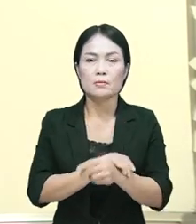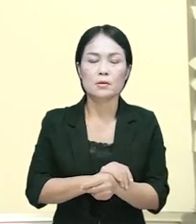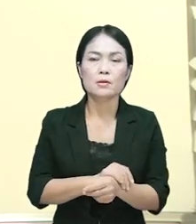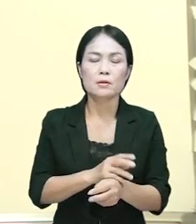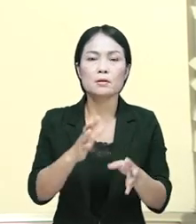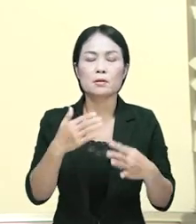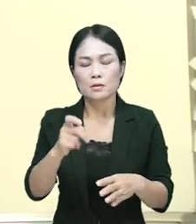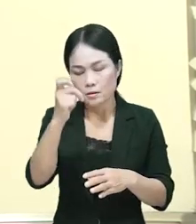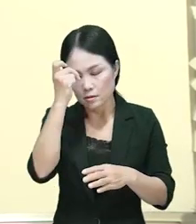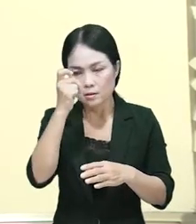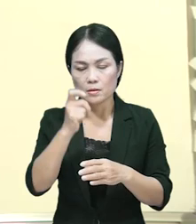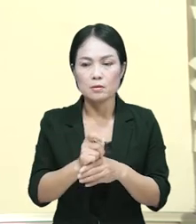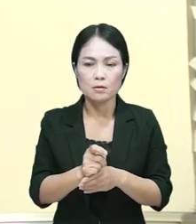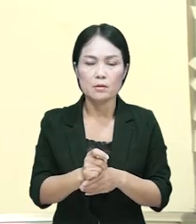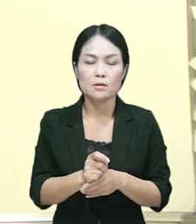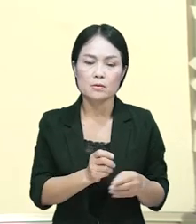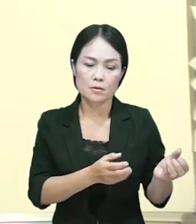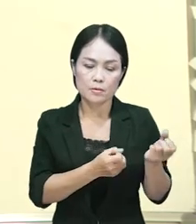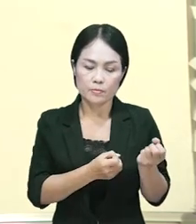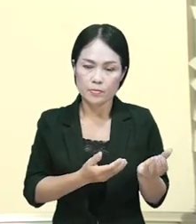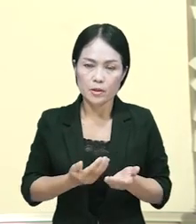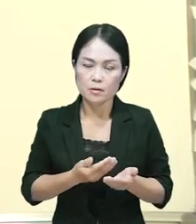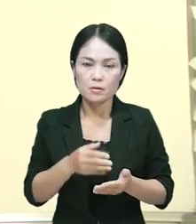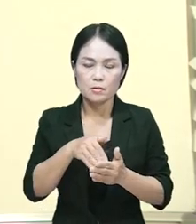ហើយគិតទៅបំបៅកូនក្នុងមុង